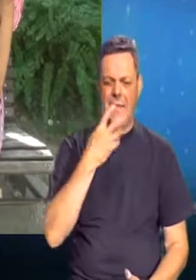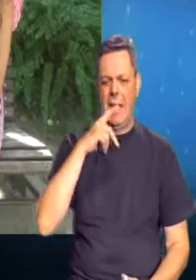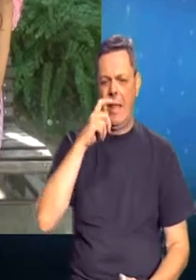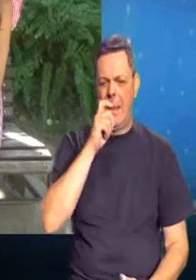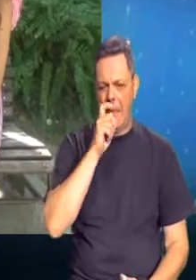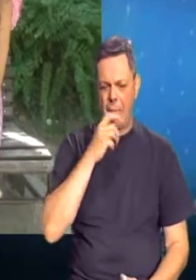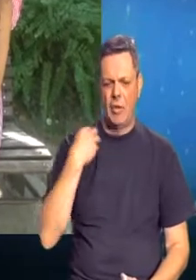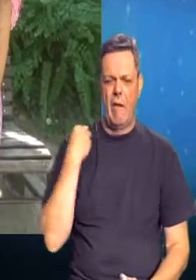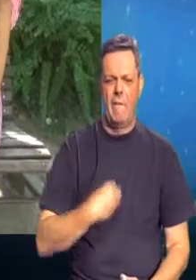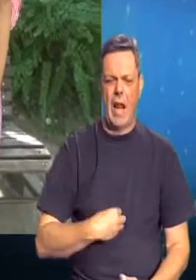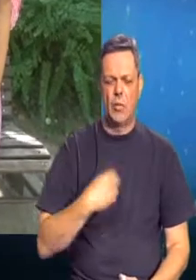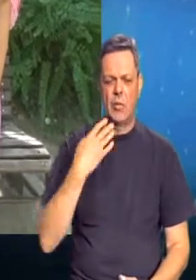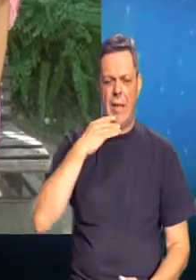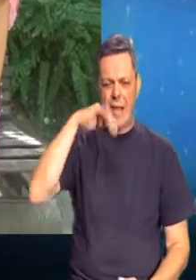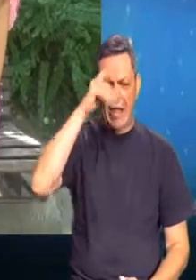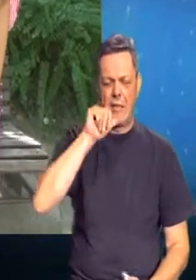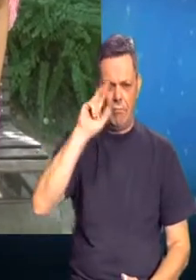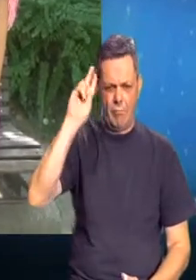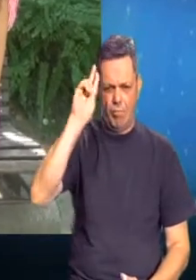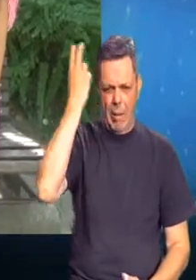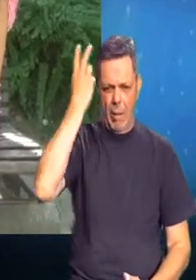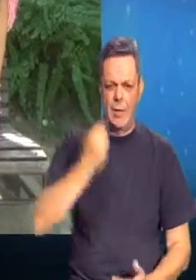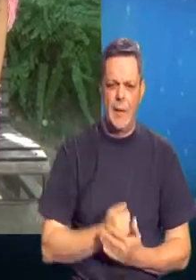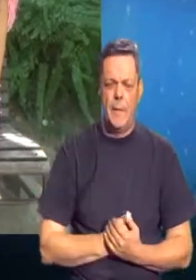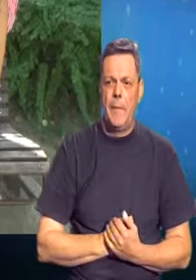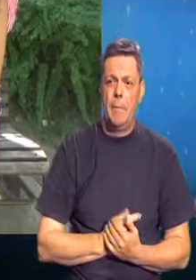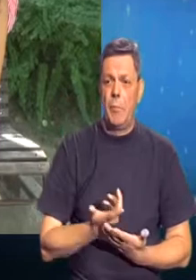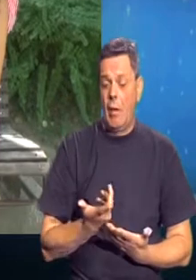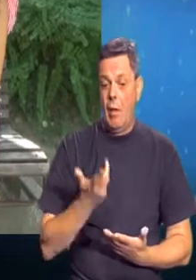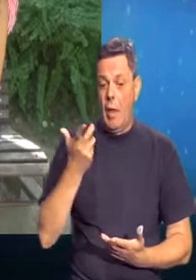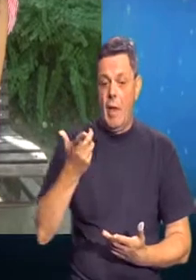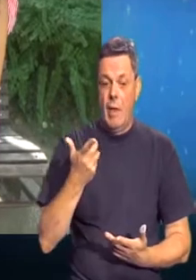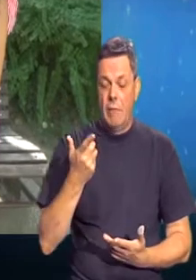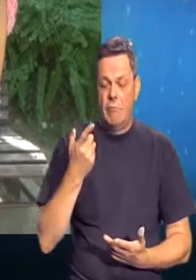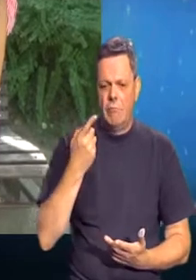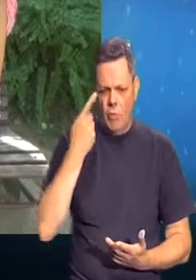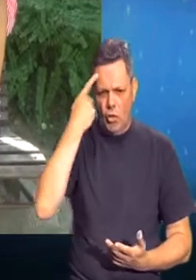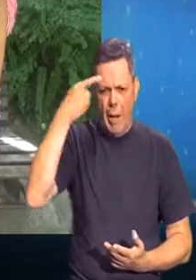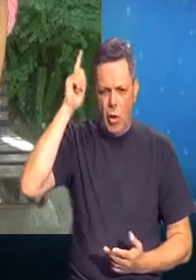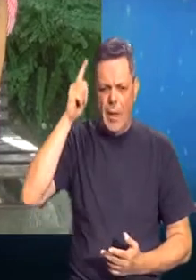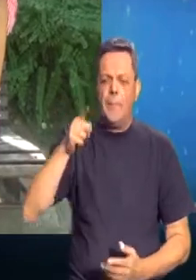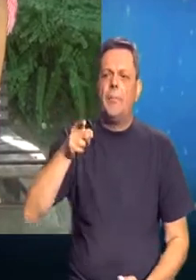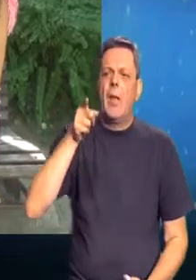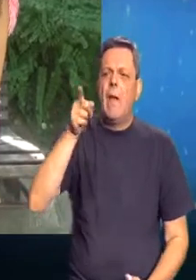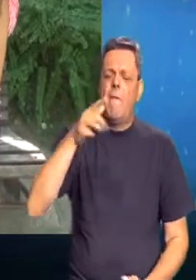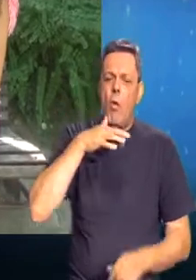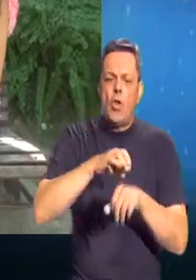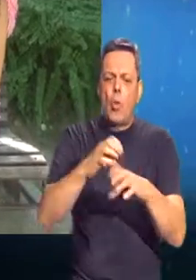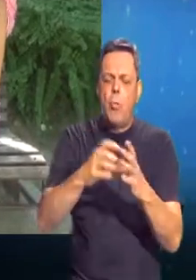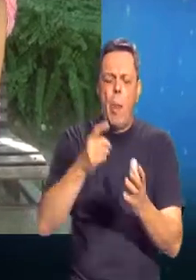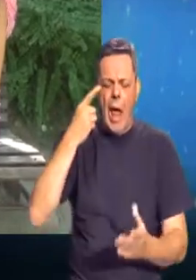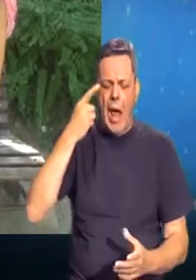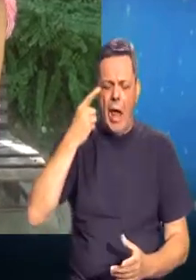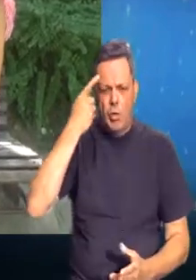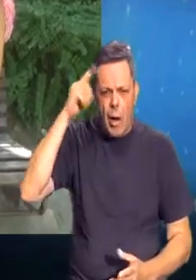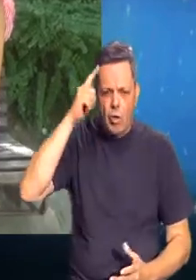njemačkom, francuskom, talijanskom i španjolskom. Vi konkretno vodite grupe na španjolskom. Što ste vi